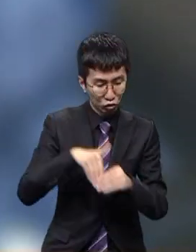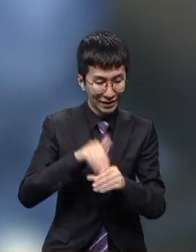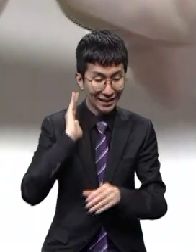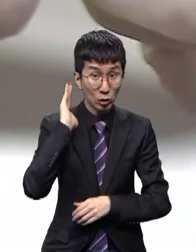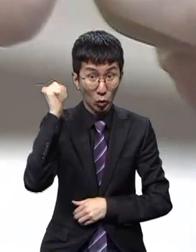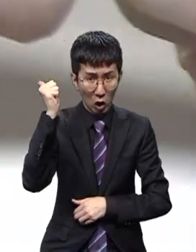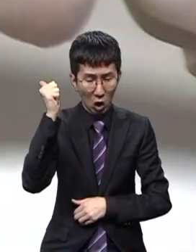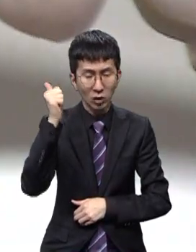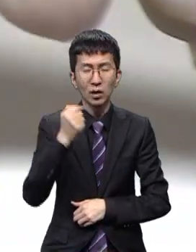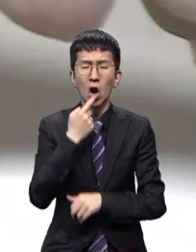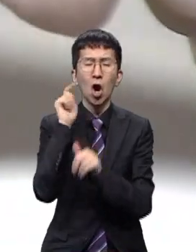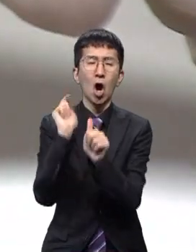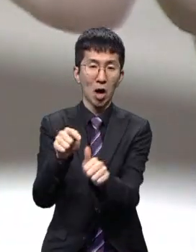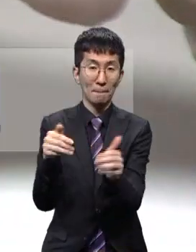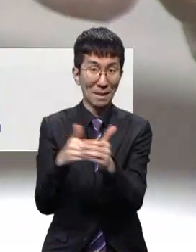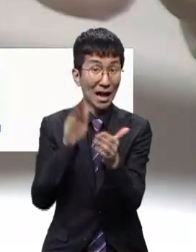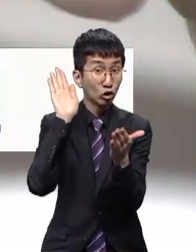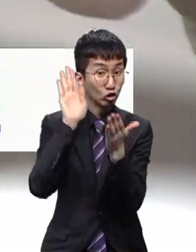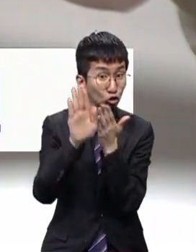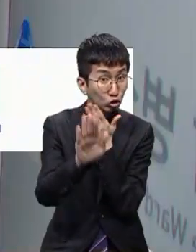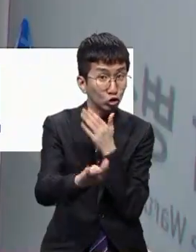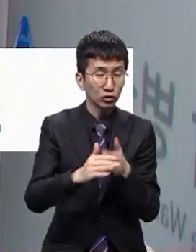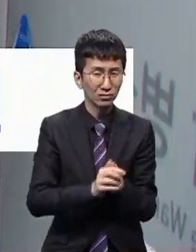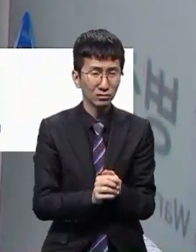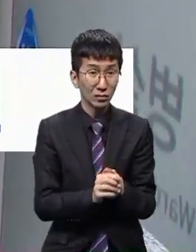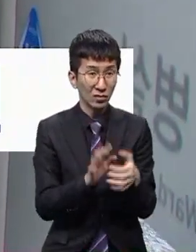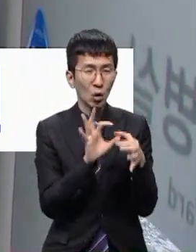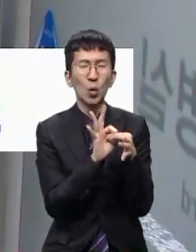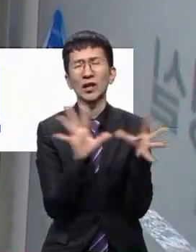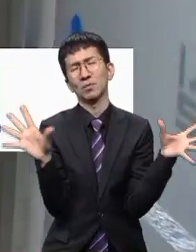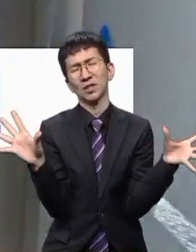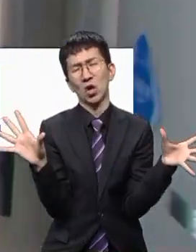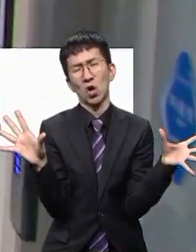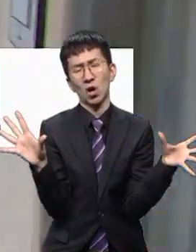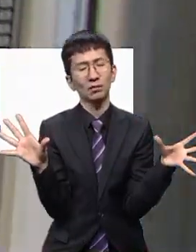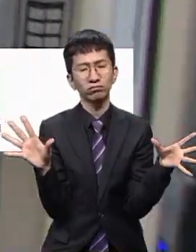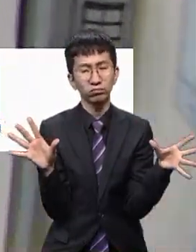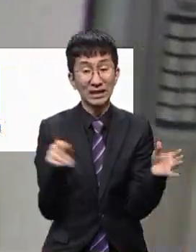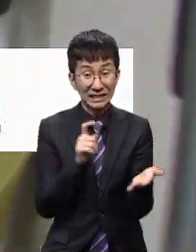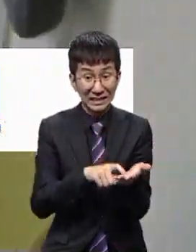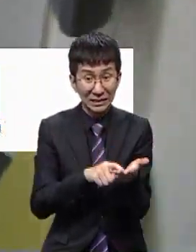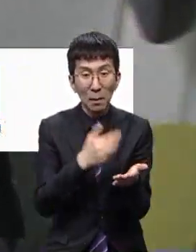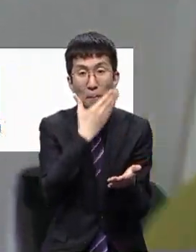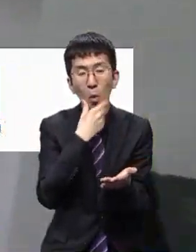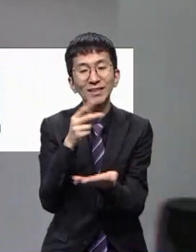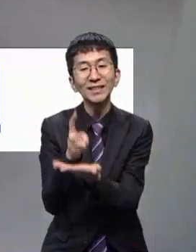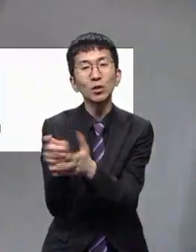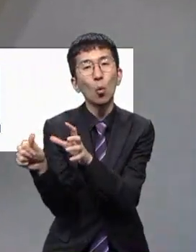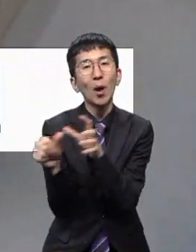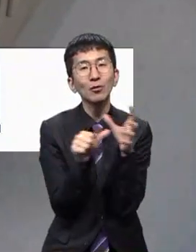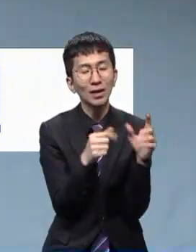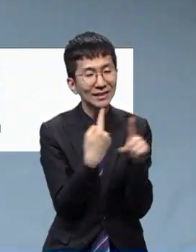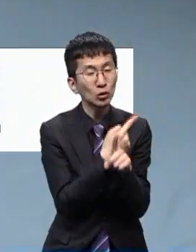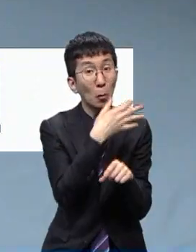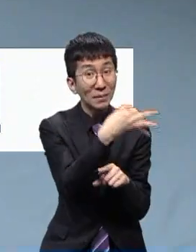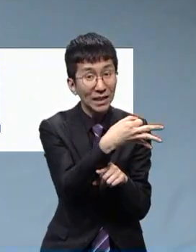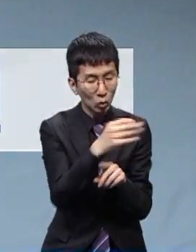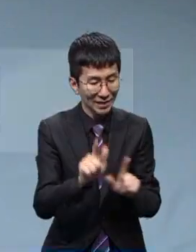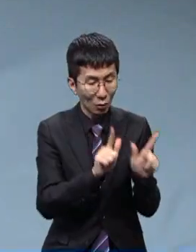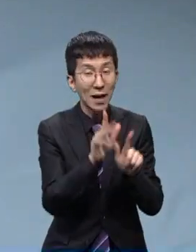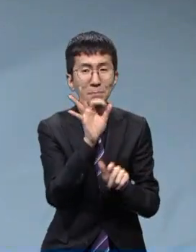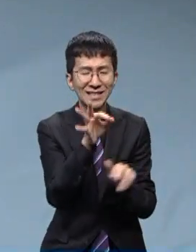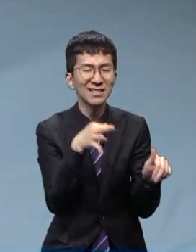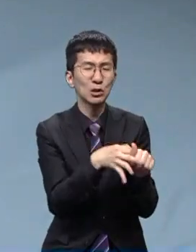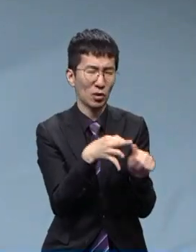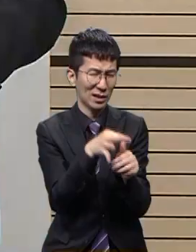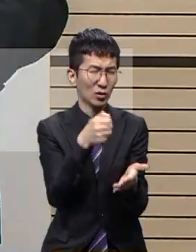대통령의 지원 검토 지시 이후 인과성 여부와 상관없이 기존 긴급복지제도를 활용해 치료비나 생계비를 지급하기로